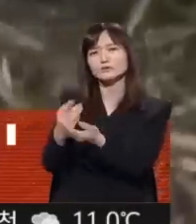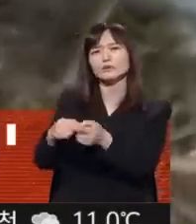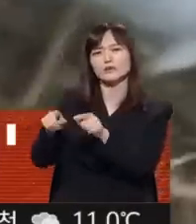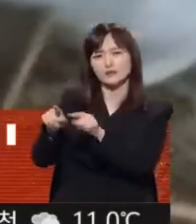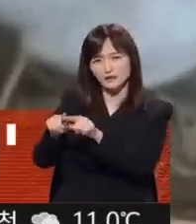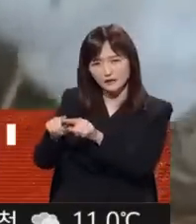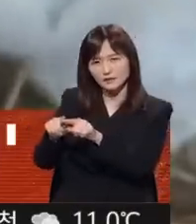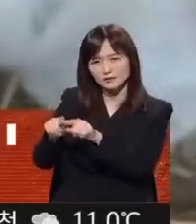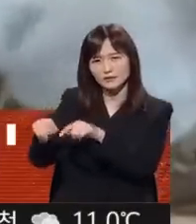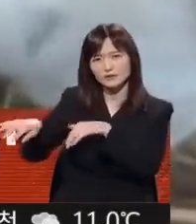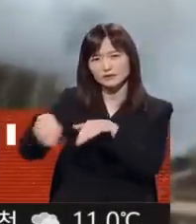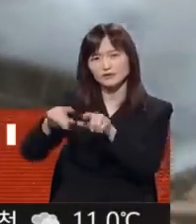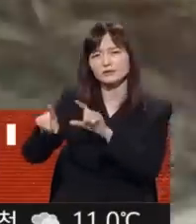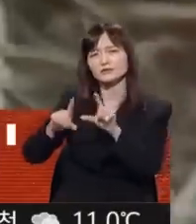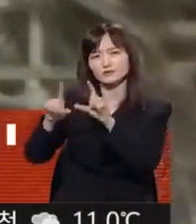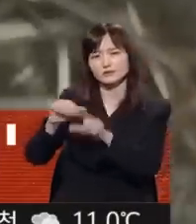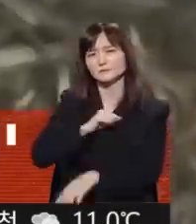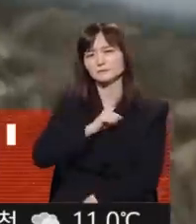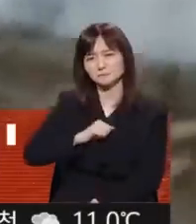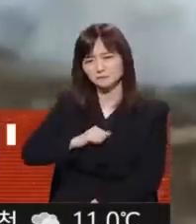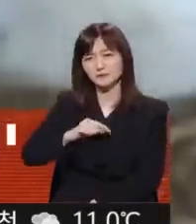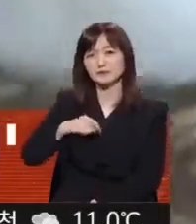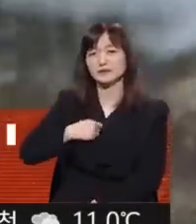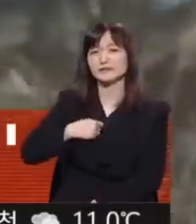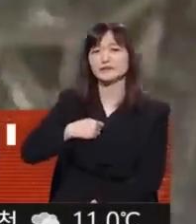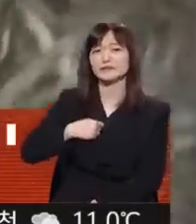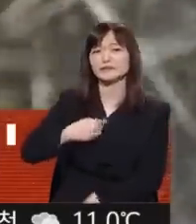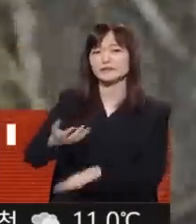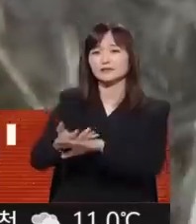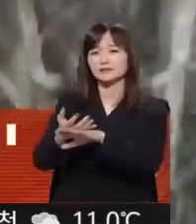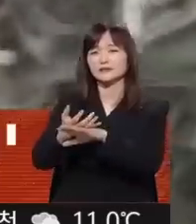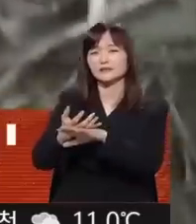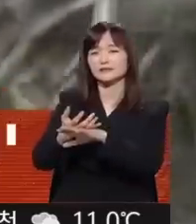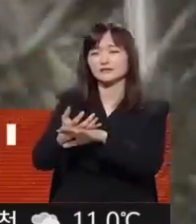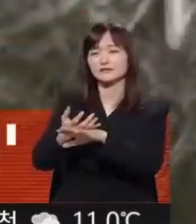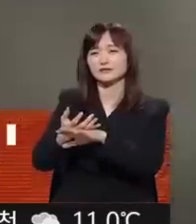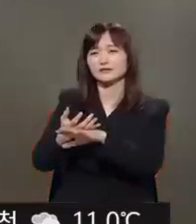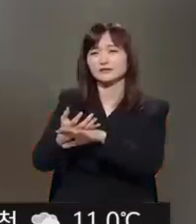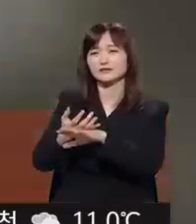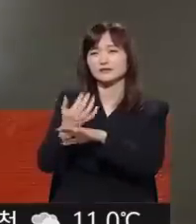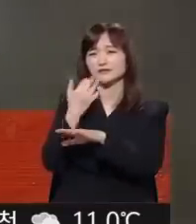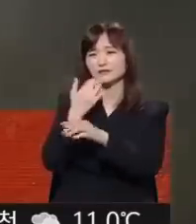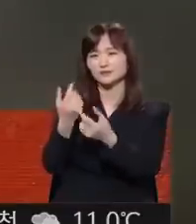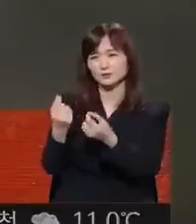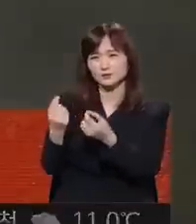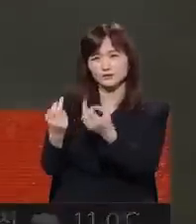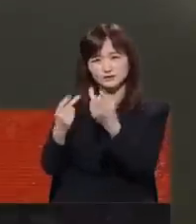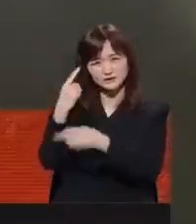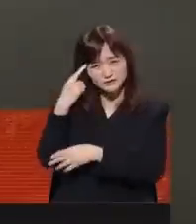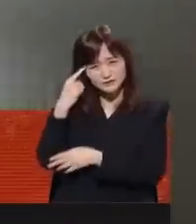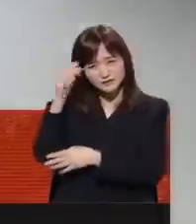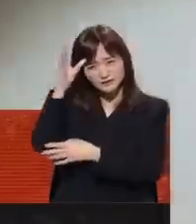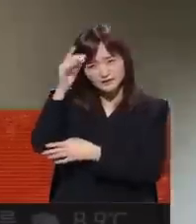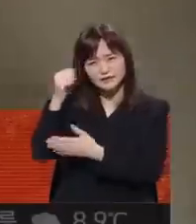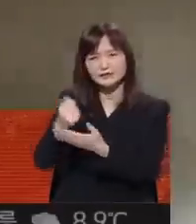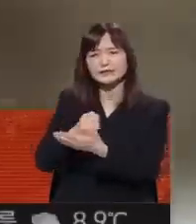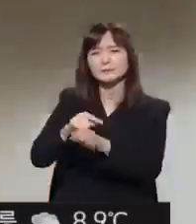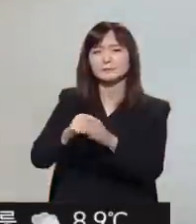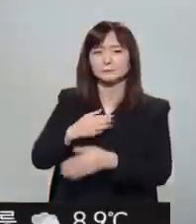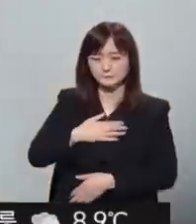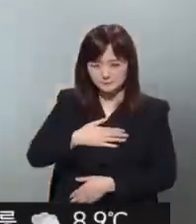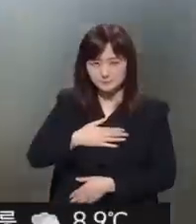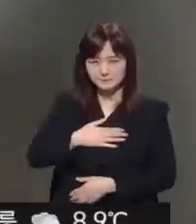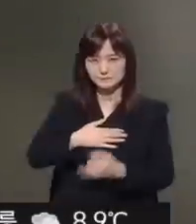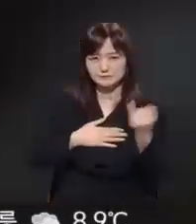길거리 생활을 버텨왔다고 합니다. 자기와 털색이 똑같은 형제라고 생각해온 걸까요? 이 강아지의 애틋한 마음을 안 여성이 곰인형을